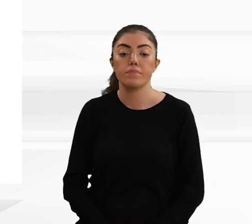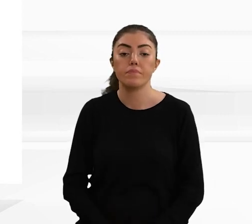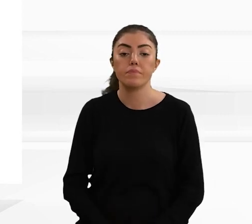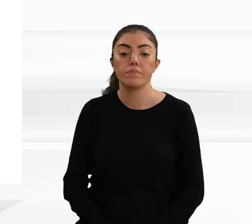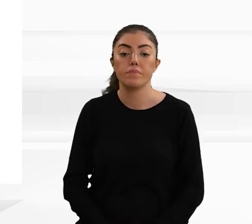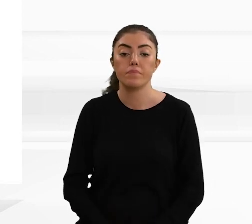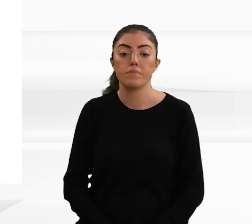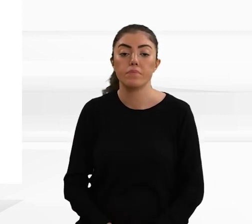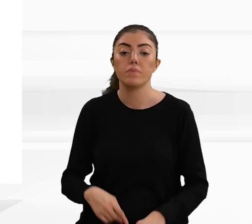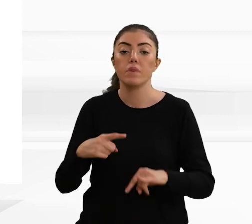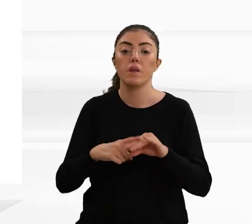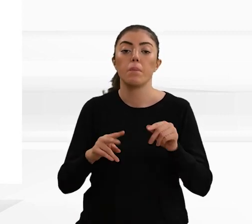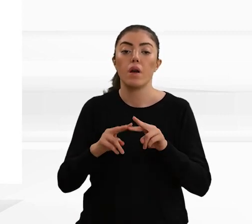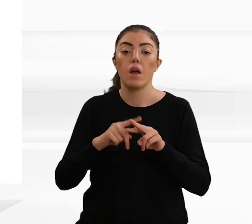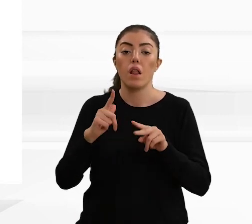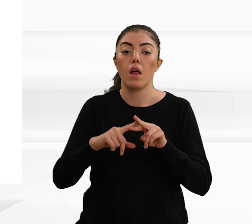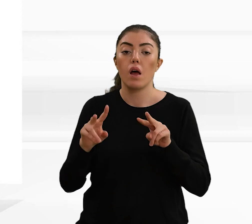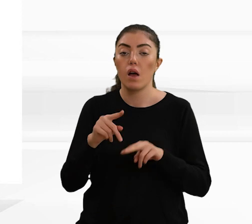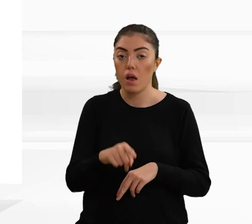terhim alaylar